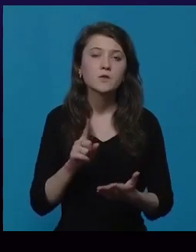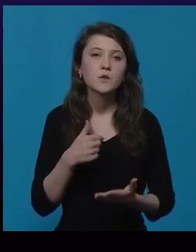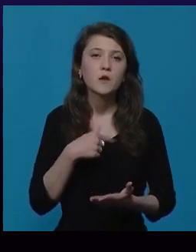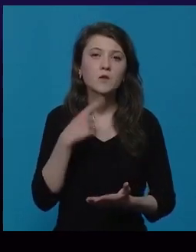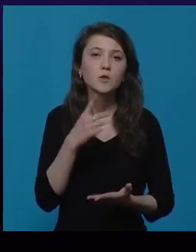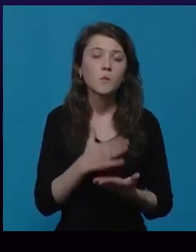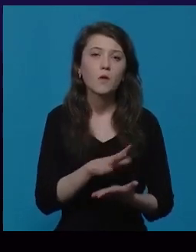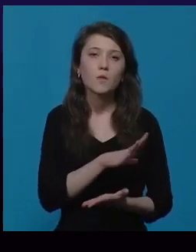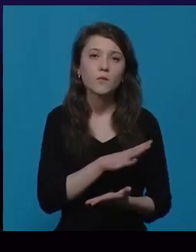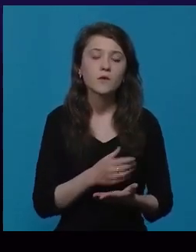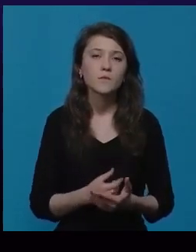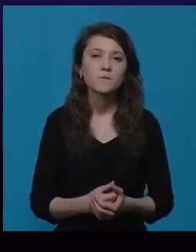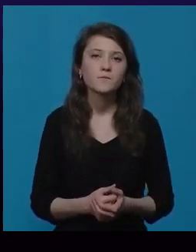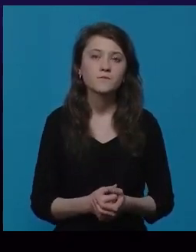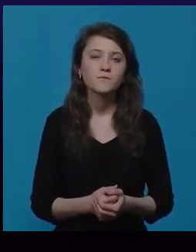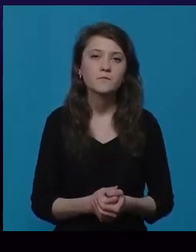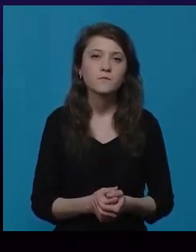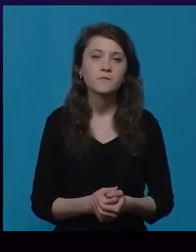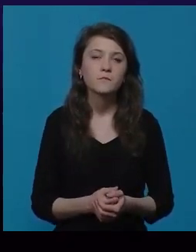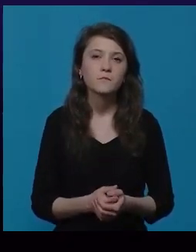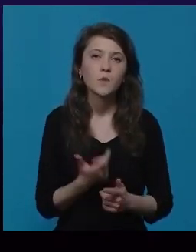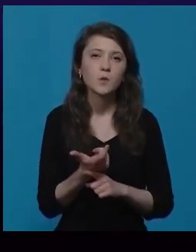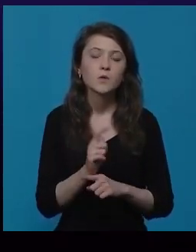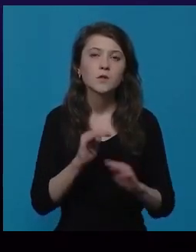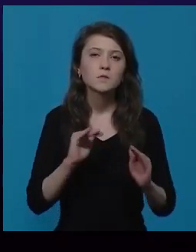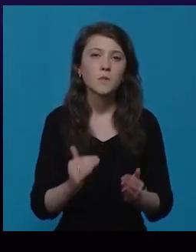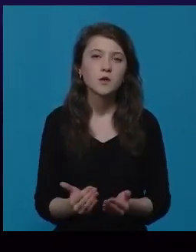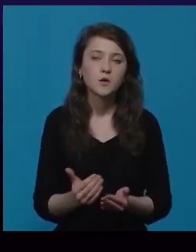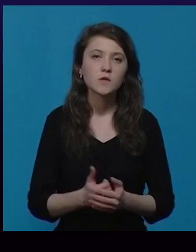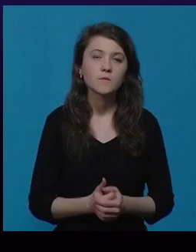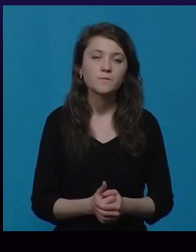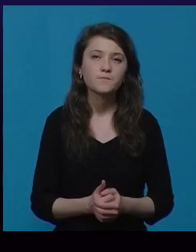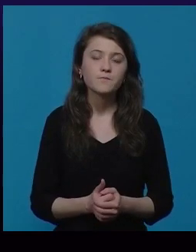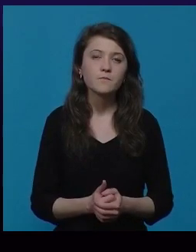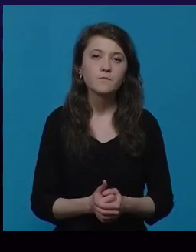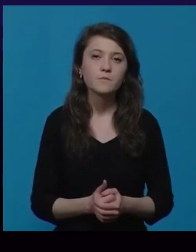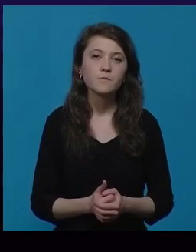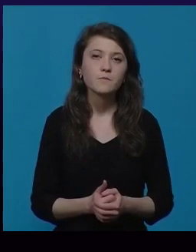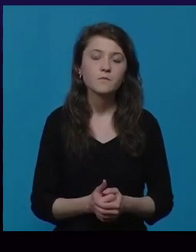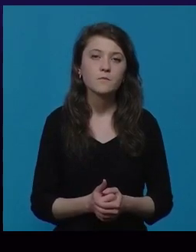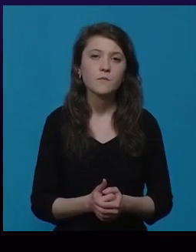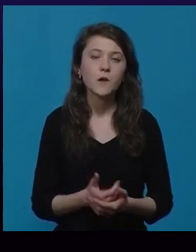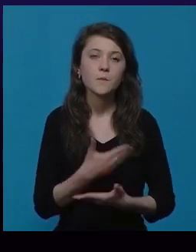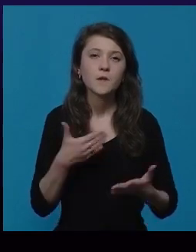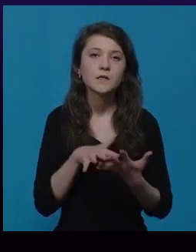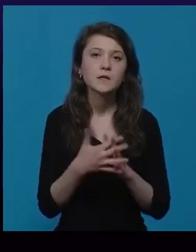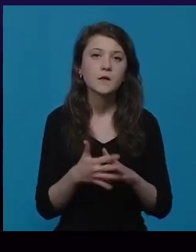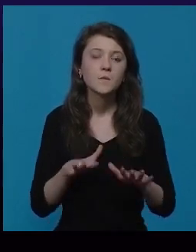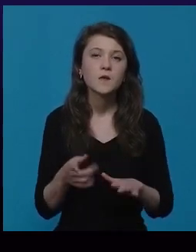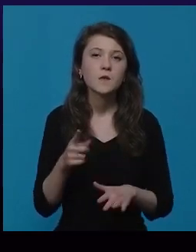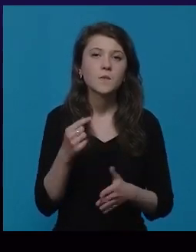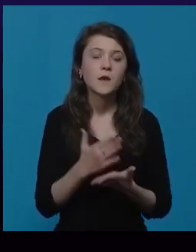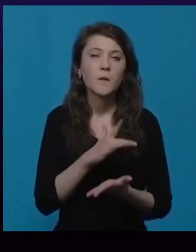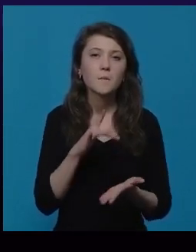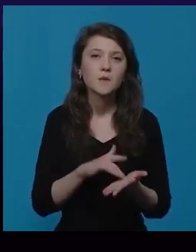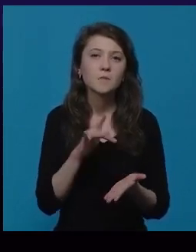але дуже зменшується. Але я ж кажу, в мене сільська місцевість, там, де міста і містечка, їх це